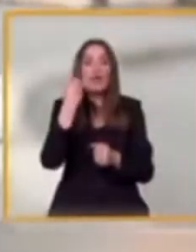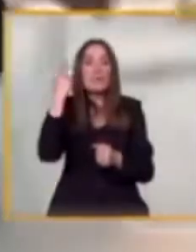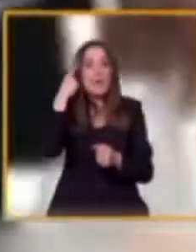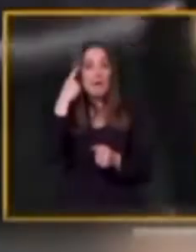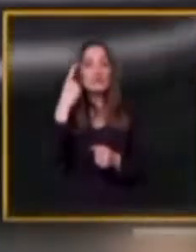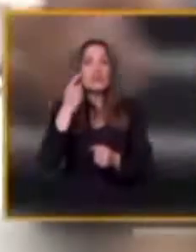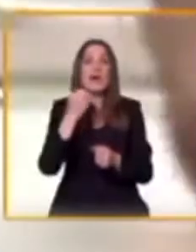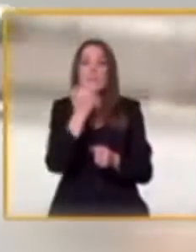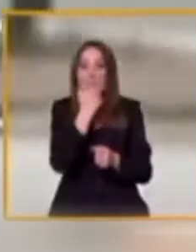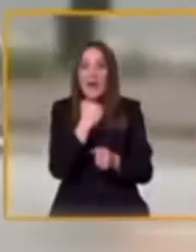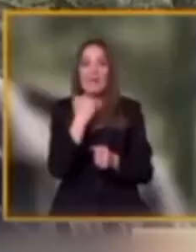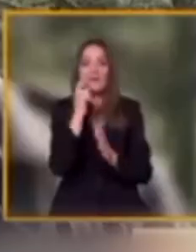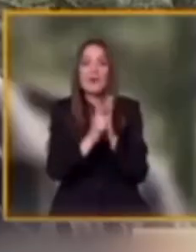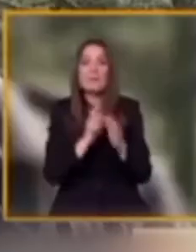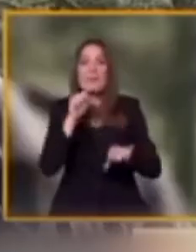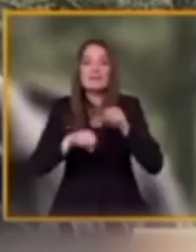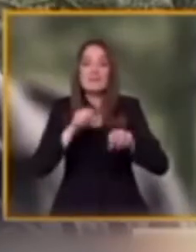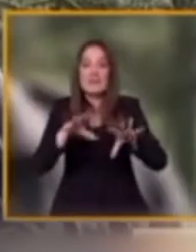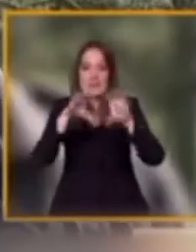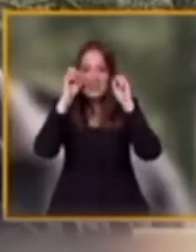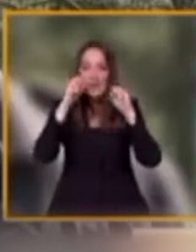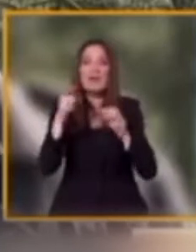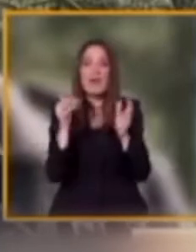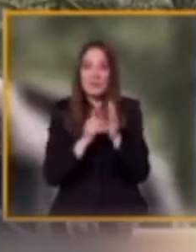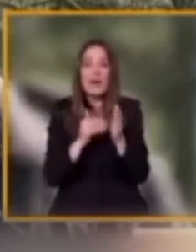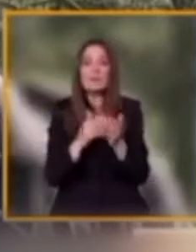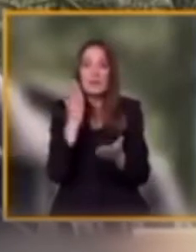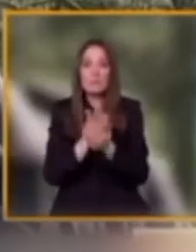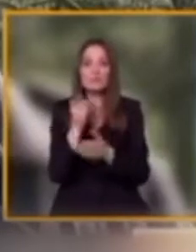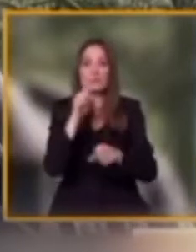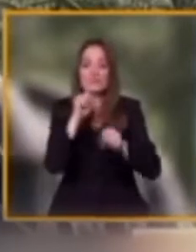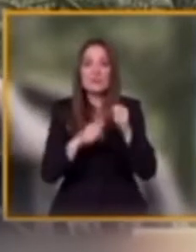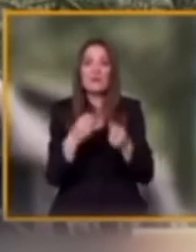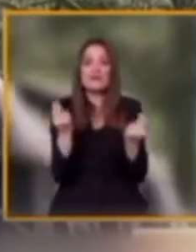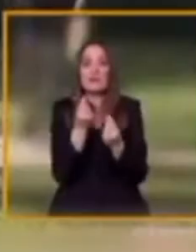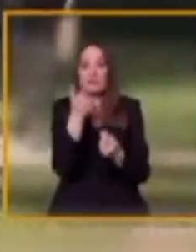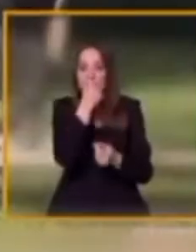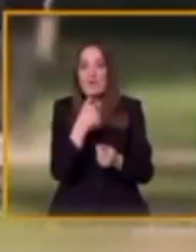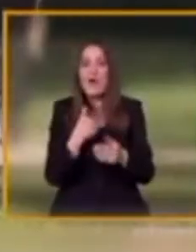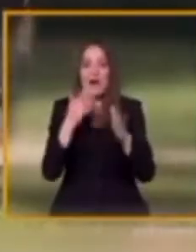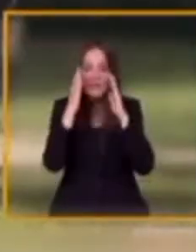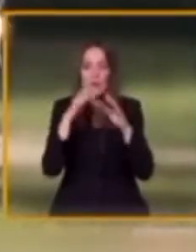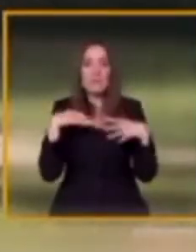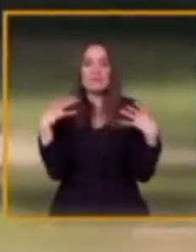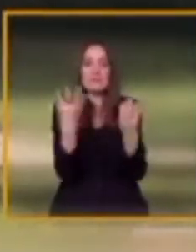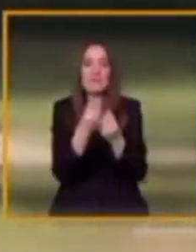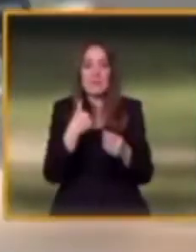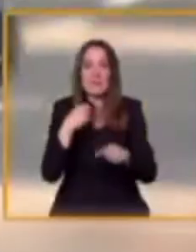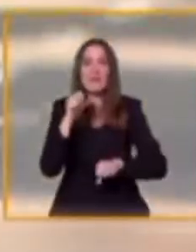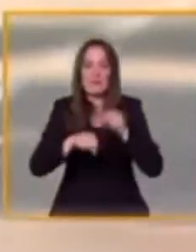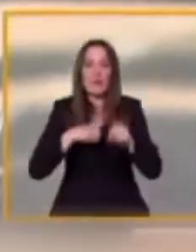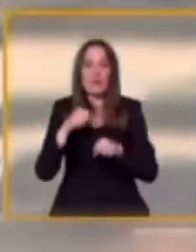Načina, odnosno prava prilika, da biciklisti shvate, da treba da postanu biciklisti, pošto ja ne verujem da smo svi mi biciklisti, samo